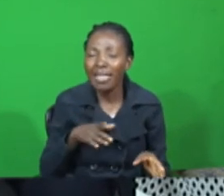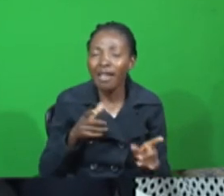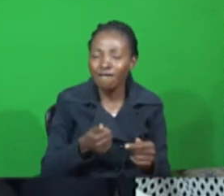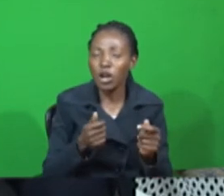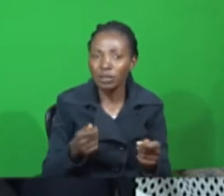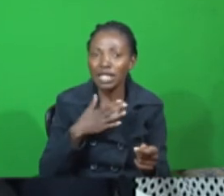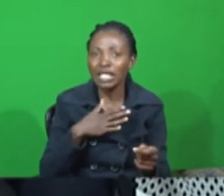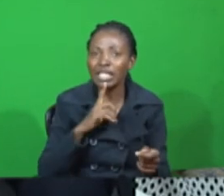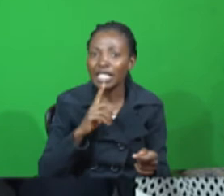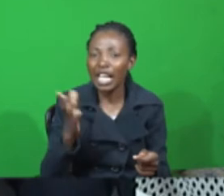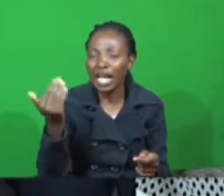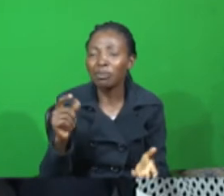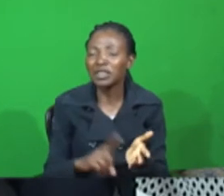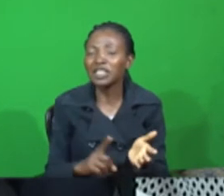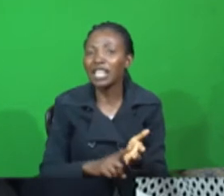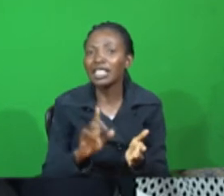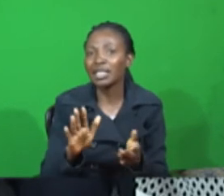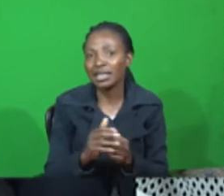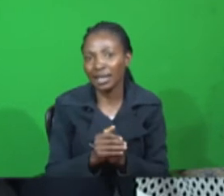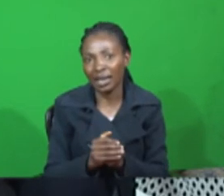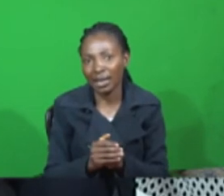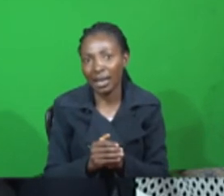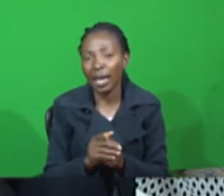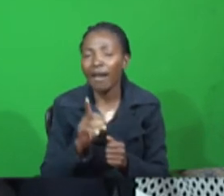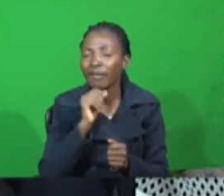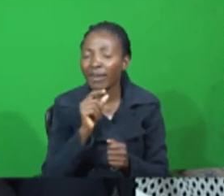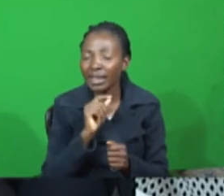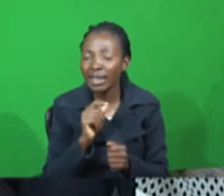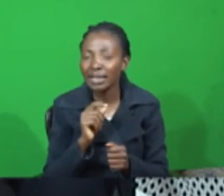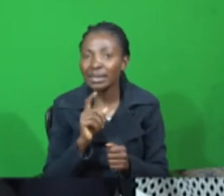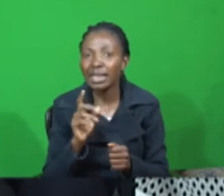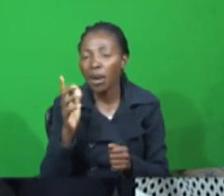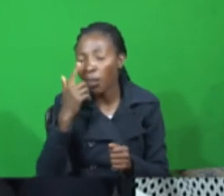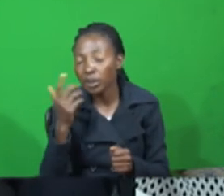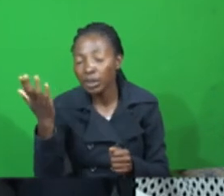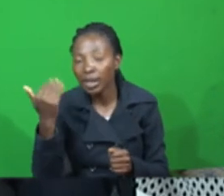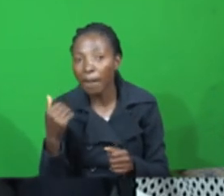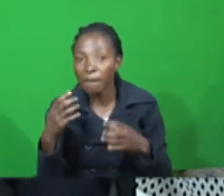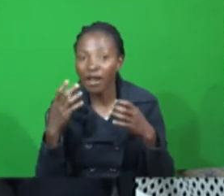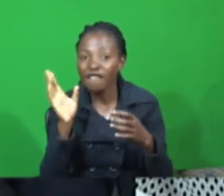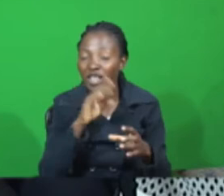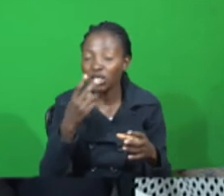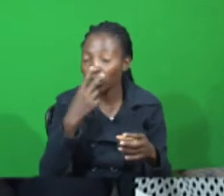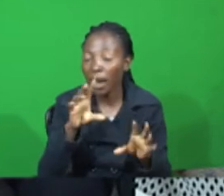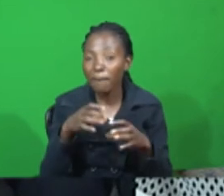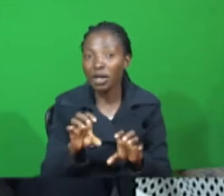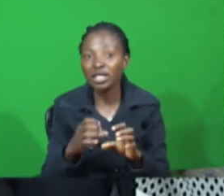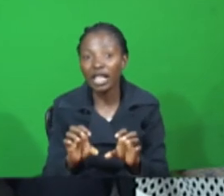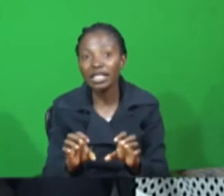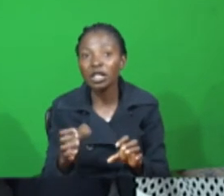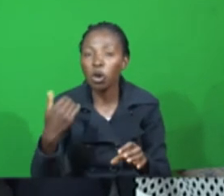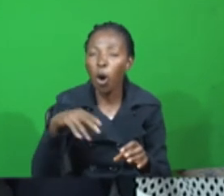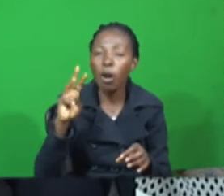huya because vati hanzi iwo ana baba womuchinyaya unobva wati wabva kunoona projekti yekukadoma wapfuurira kwamutare wobva